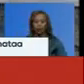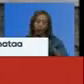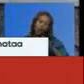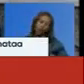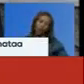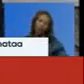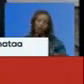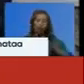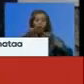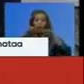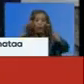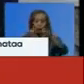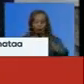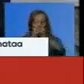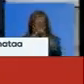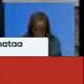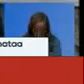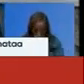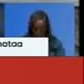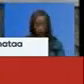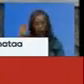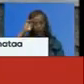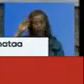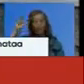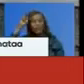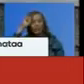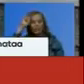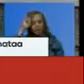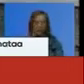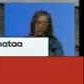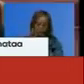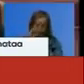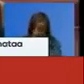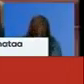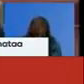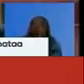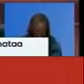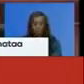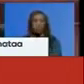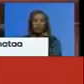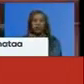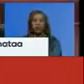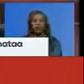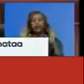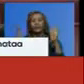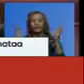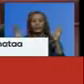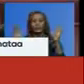በፈቃዳቸው ላሸጋገሩት ለክቡር አቶ ኃይለ ማርያም ደሳለኝ ከፍ ያለ አክብሮቴን እገልጻለሁ።